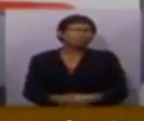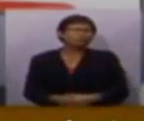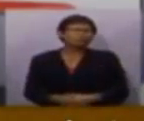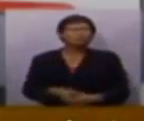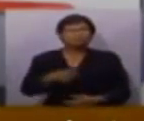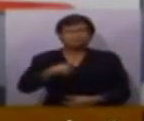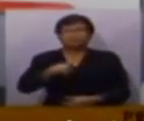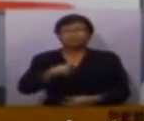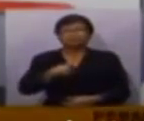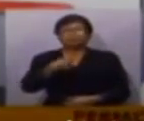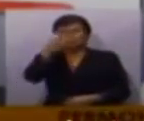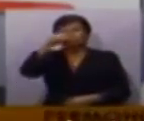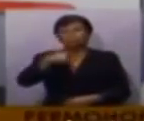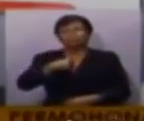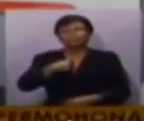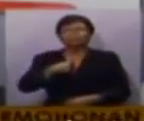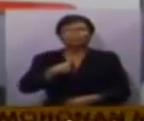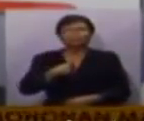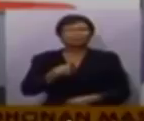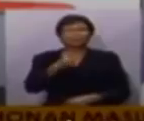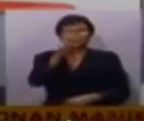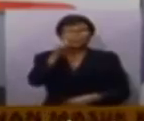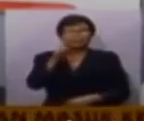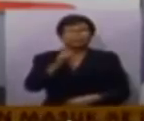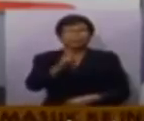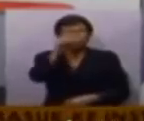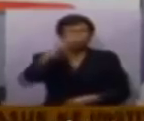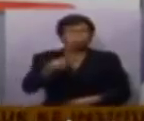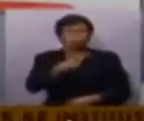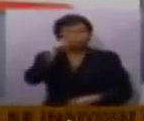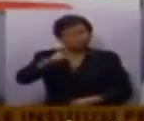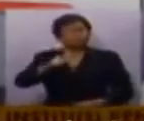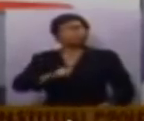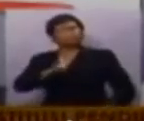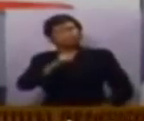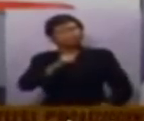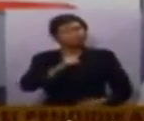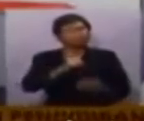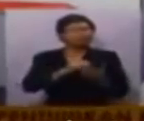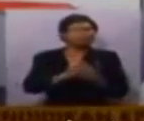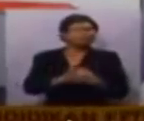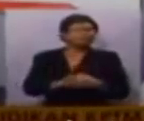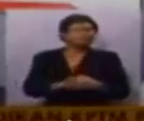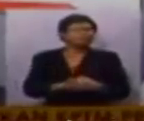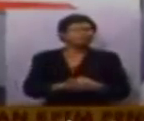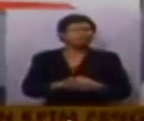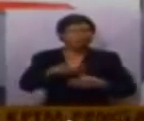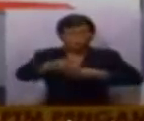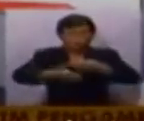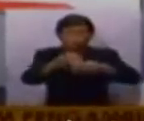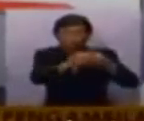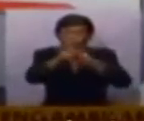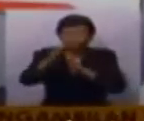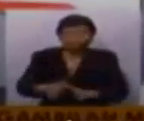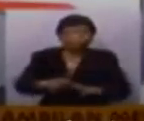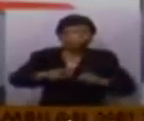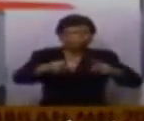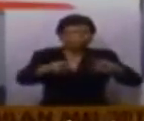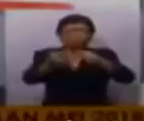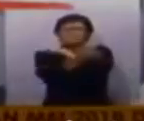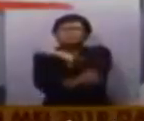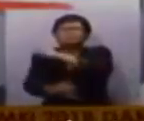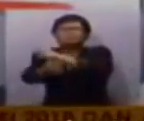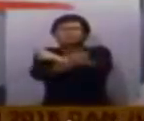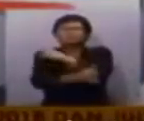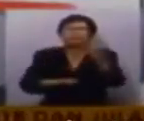Pada saya, ini sekali lagi satu perkara yang patut kita banggakan. Di mana kalau negara lain, proses kepimpinan ini boleh menyebabkan negara